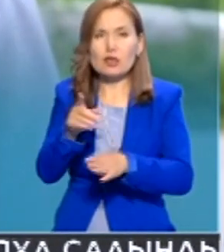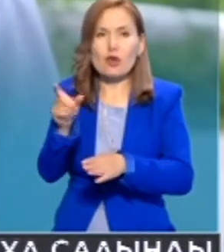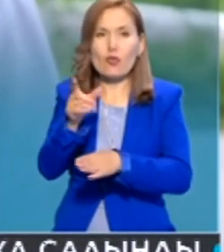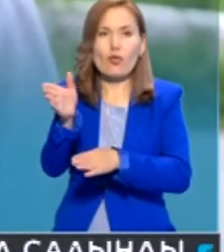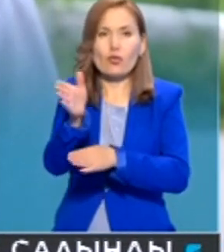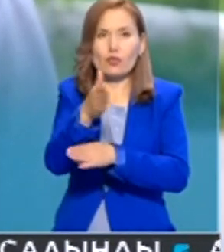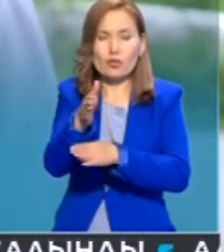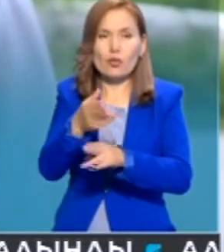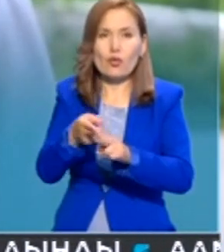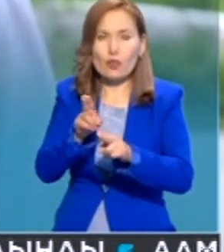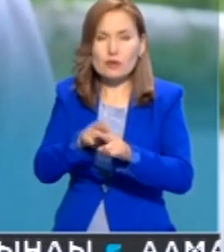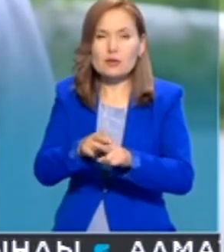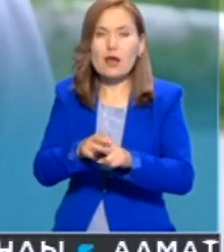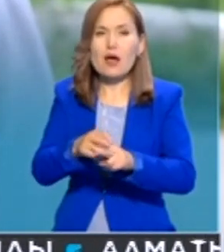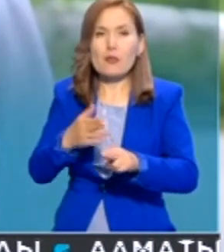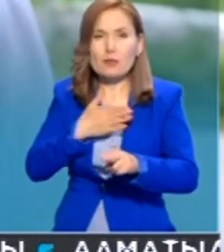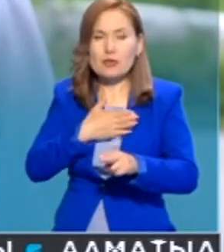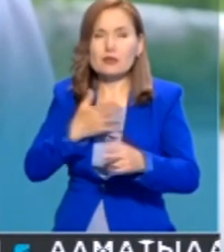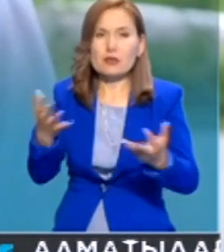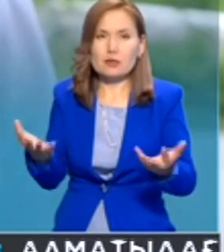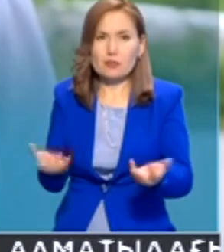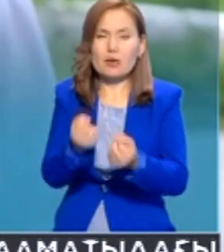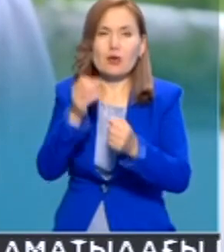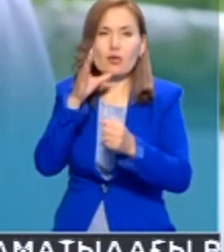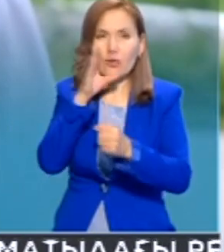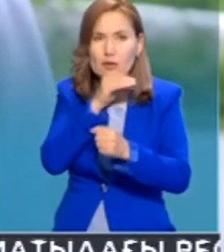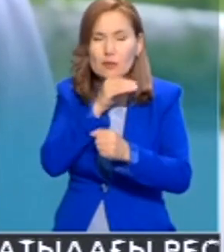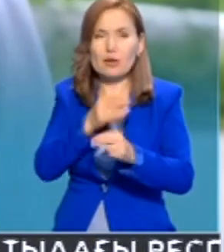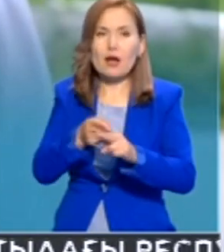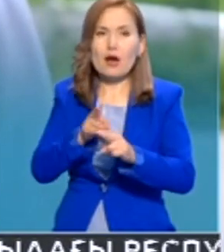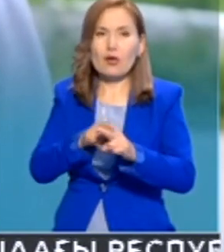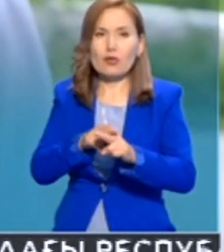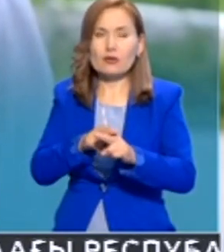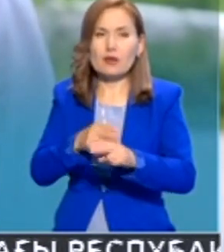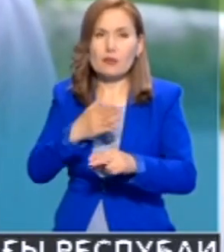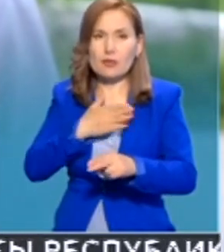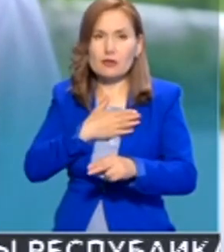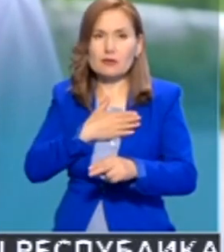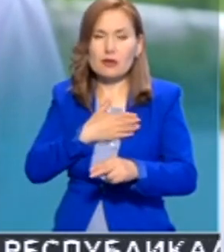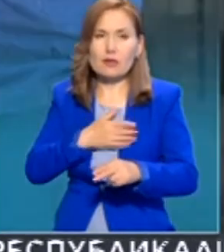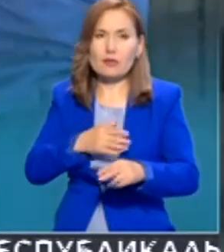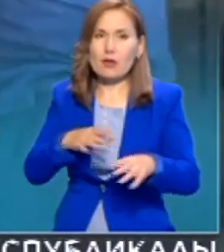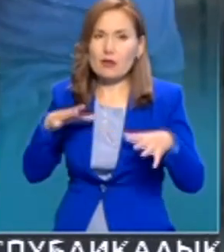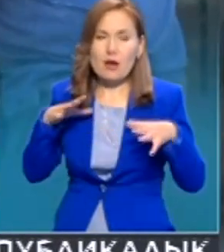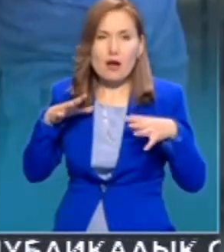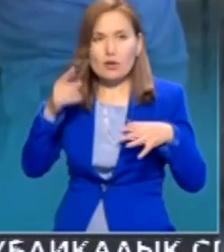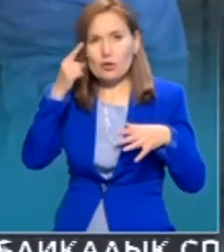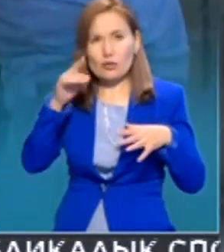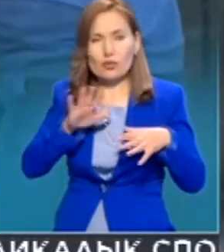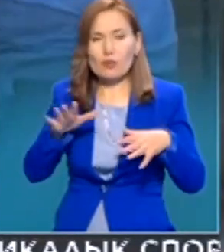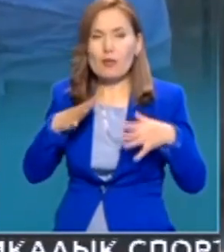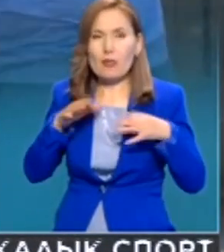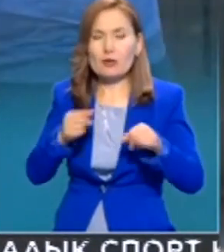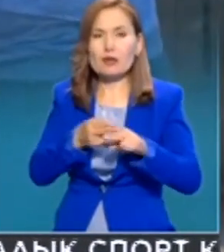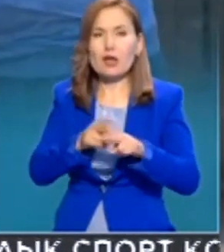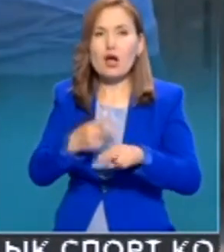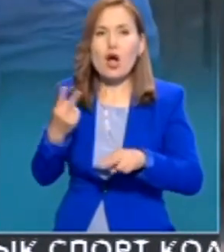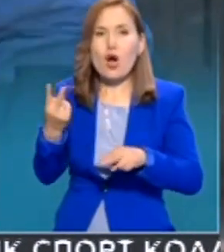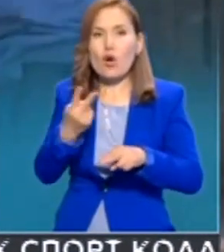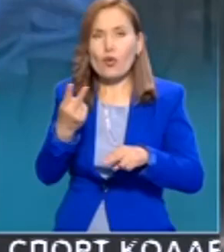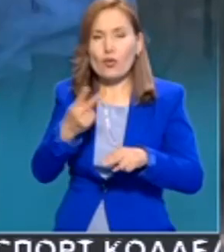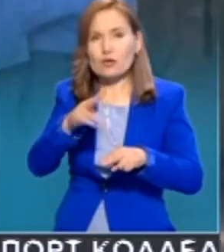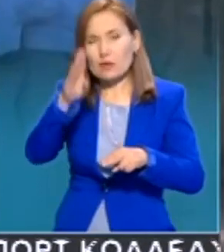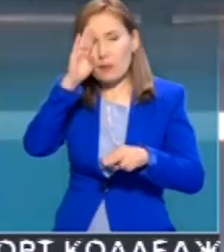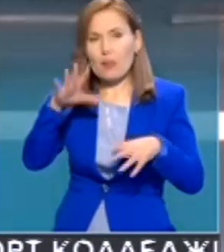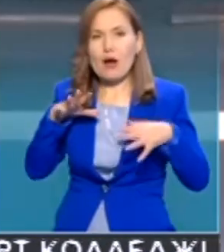Сол себепті сол мақсатта алдық, туды алып шықтық. Енді оның барлығы біз үшін енді батырлық деп санамаймыз. Қарапайым қос азаматтың батыл әрекеті